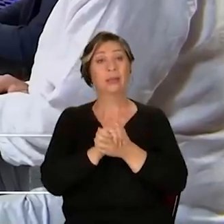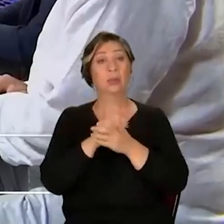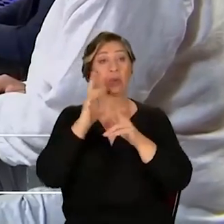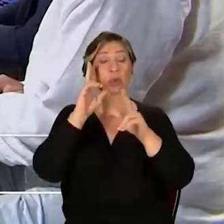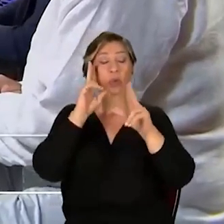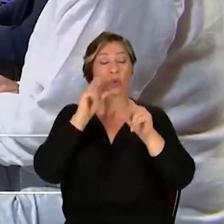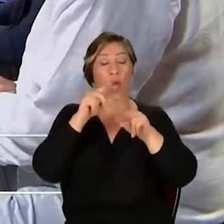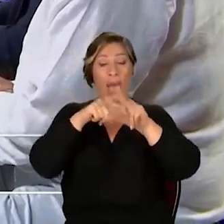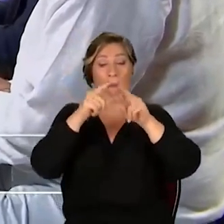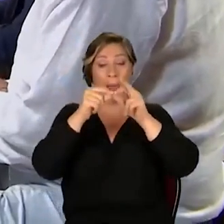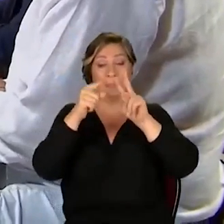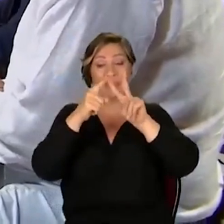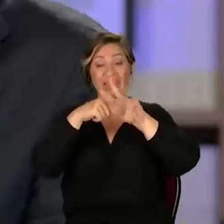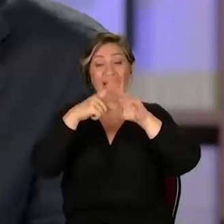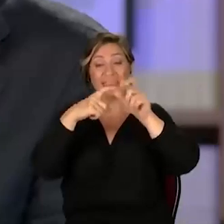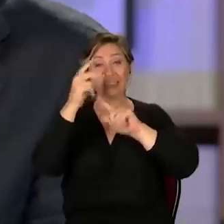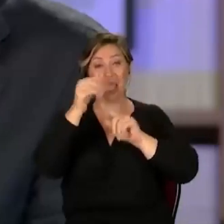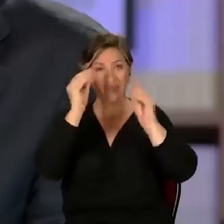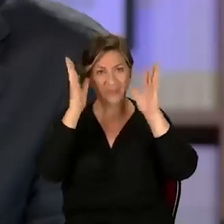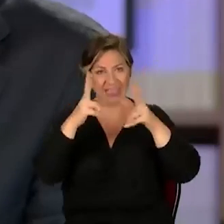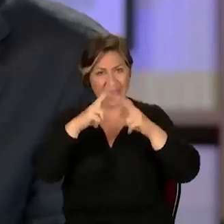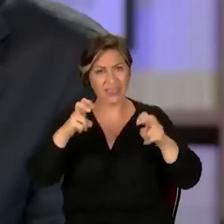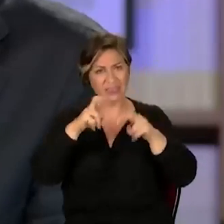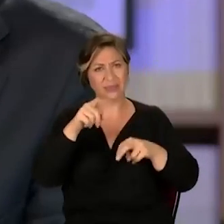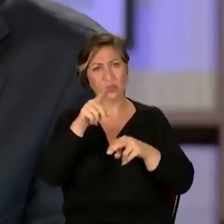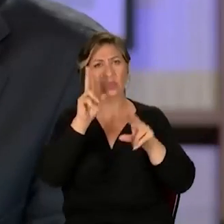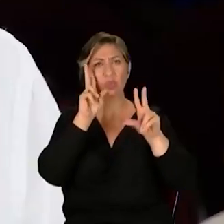uyku apnesi gibi, galiba en çok araştırdığınız bu. Yani